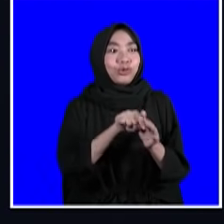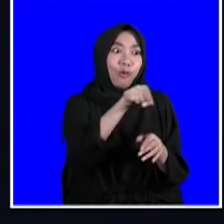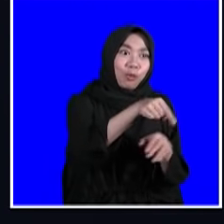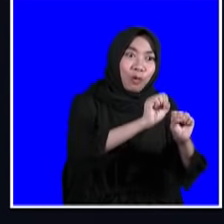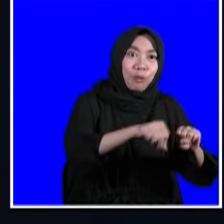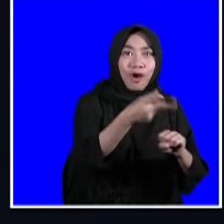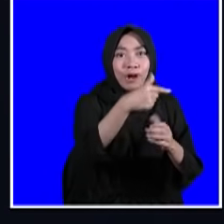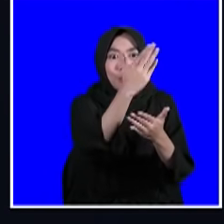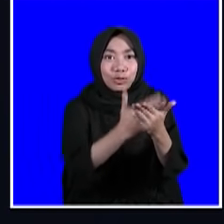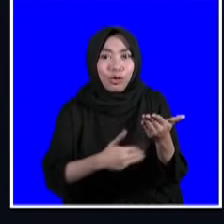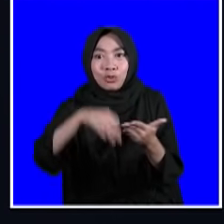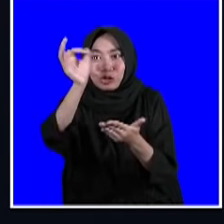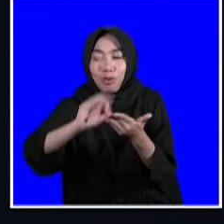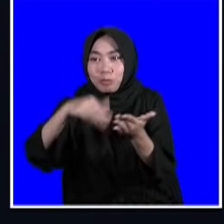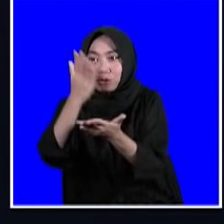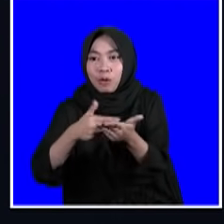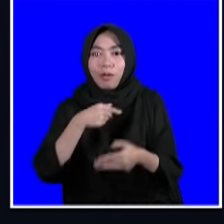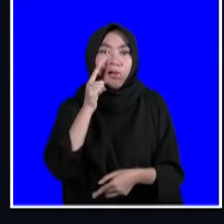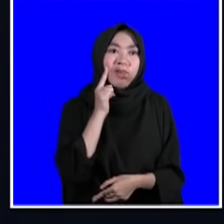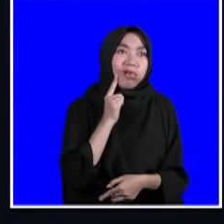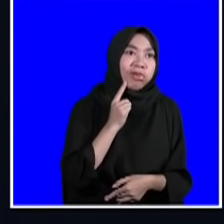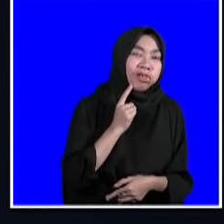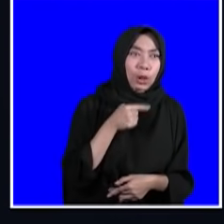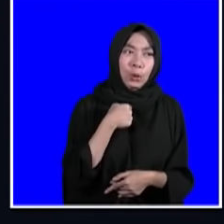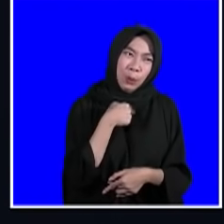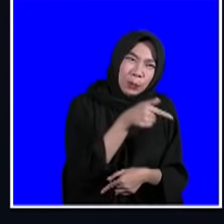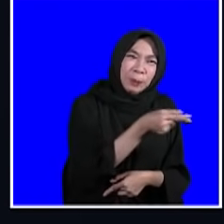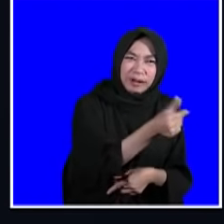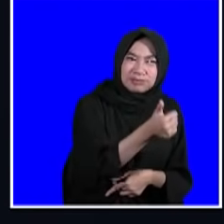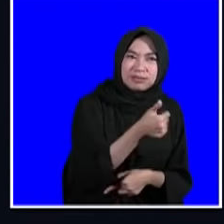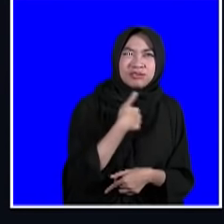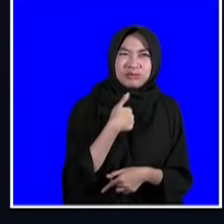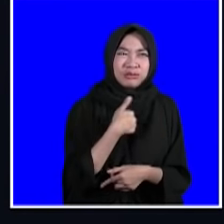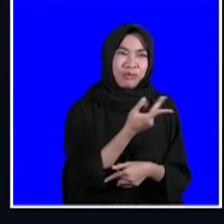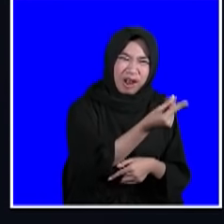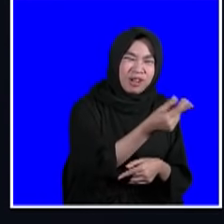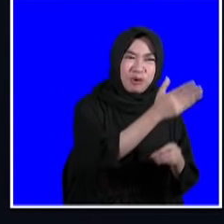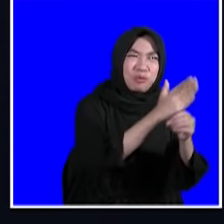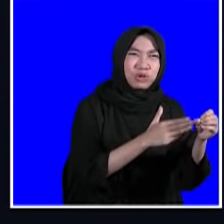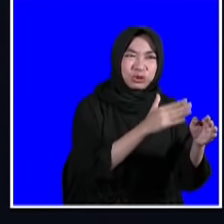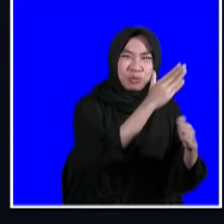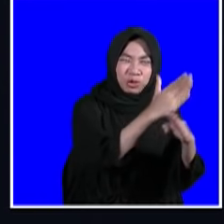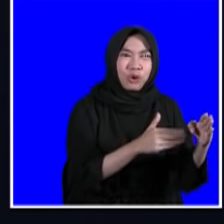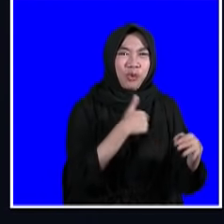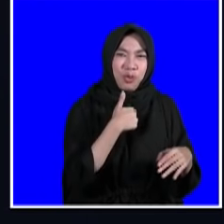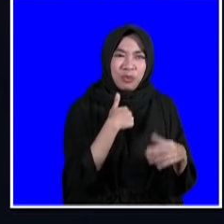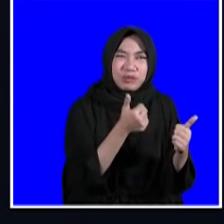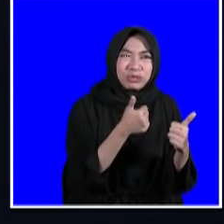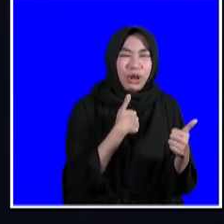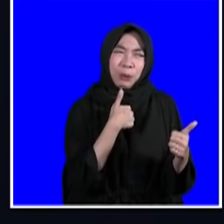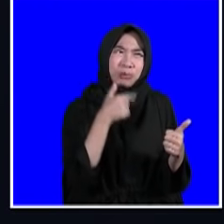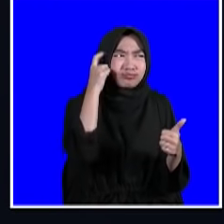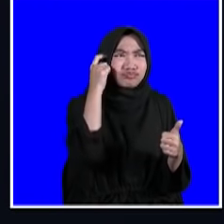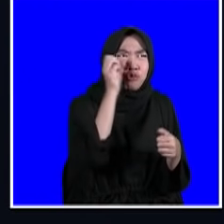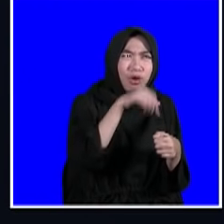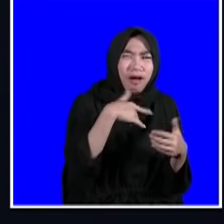sale, diskon ya, kita mungkin merasa program sale atau diskon itu membuat kita hemat. Padahal